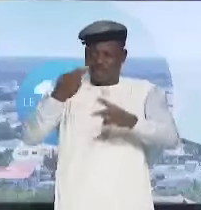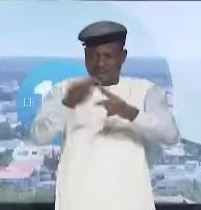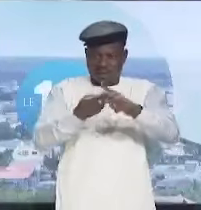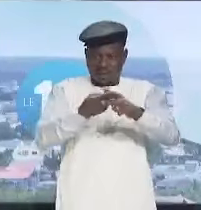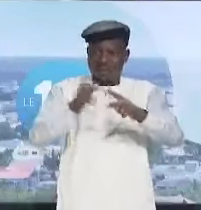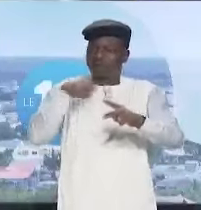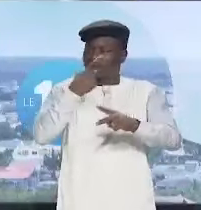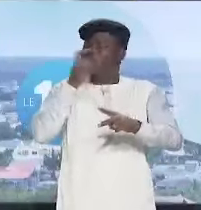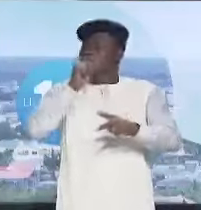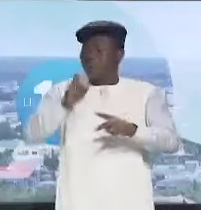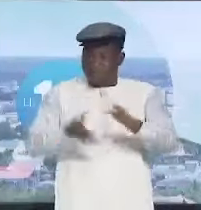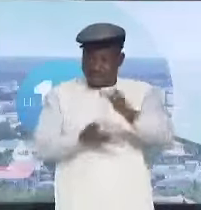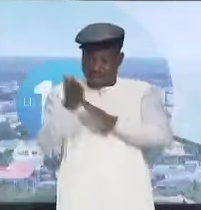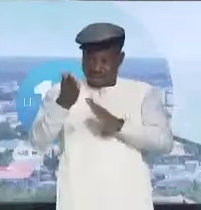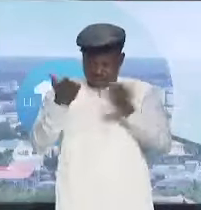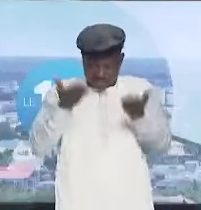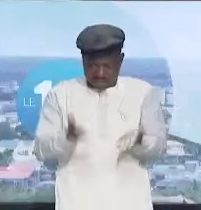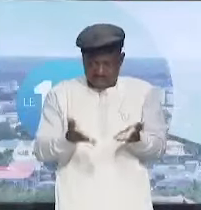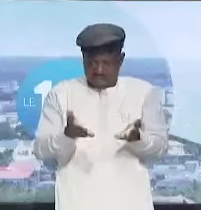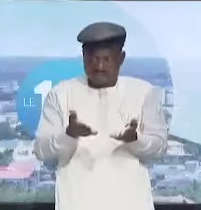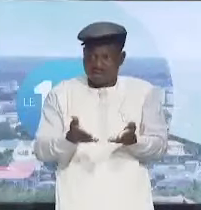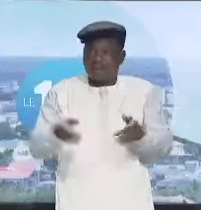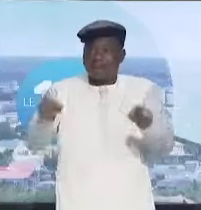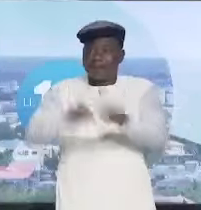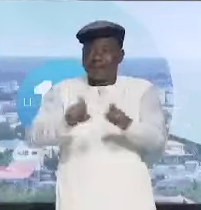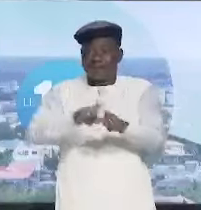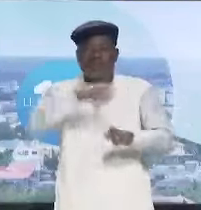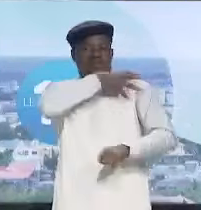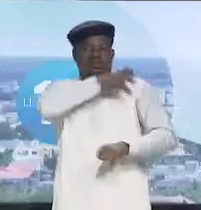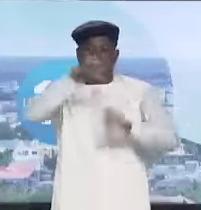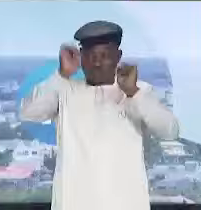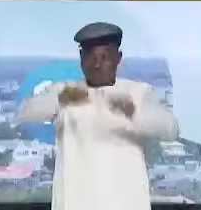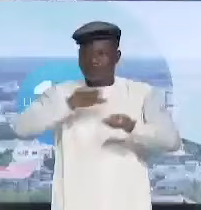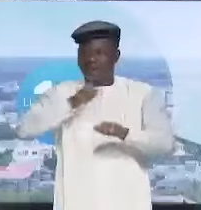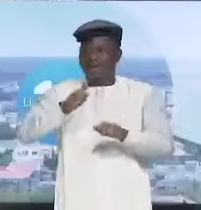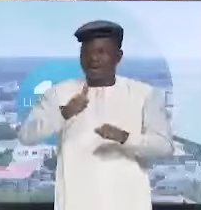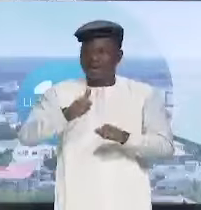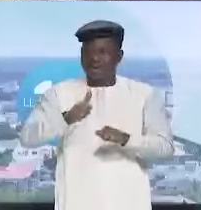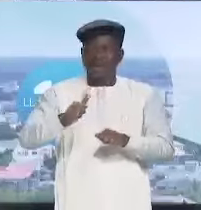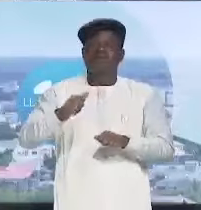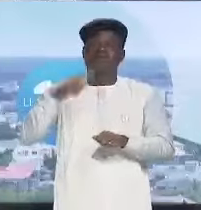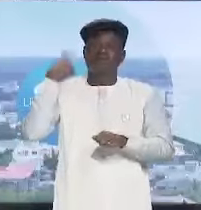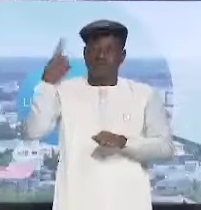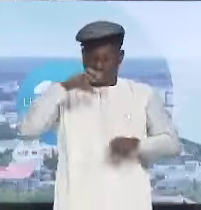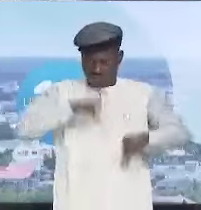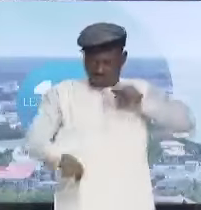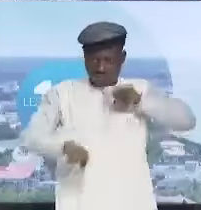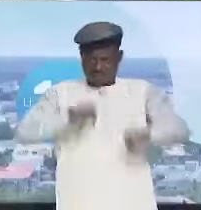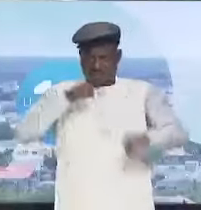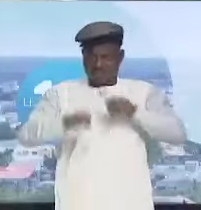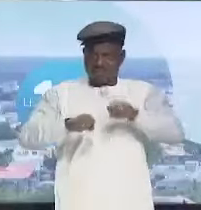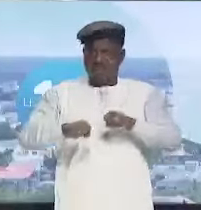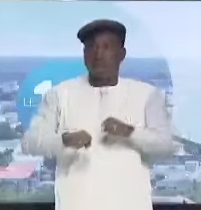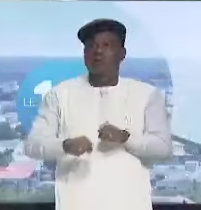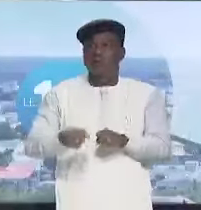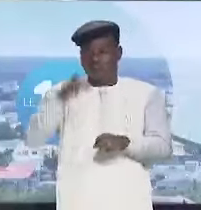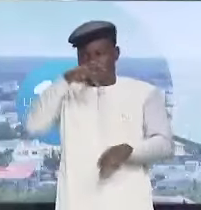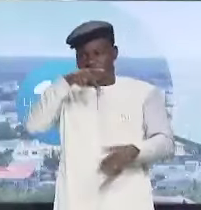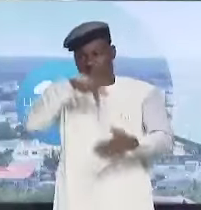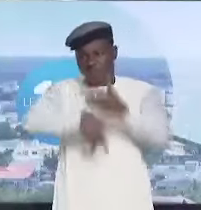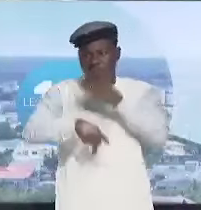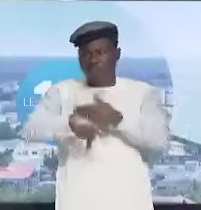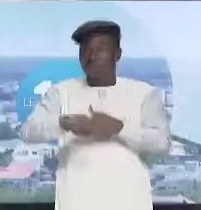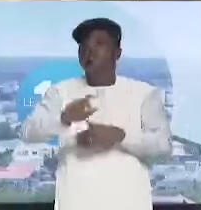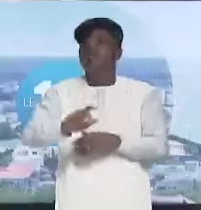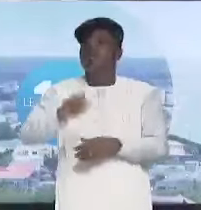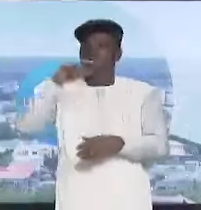le chef de canton n'est pas allé. C'est lui seul qui sait ce qu'il y a. Un puits que nul dans la ville de Dédougou ne peut